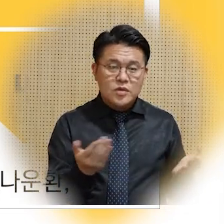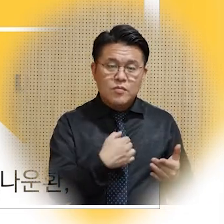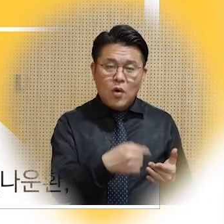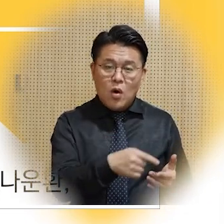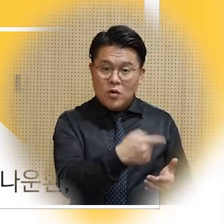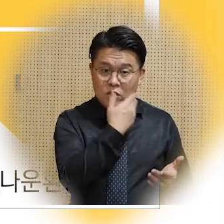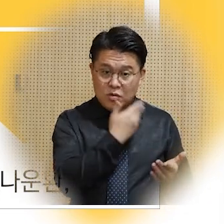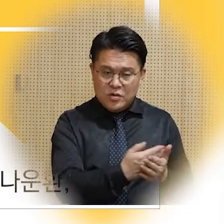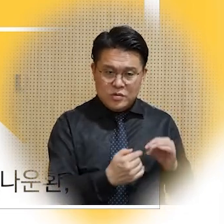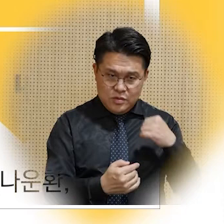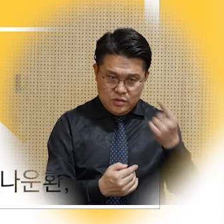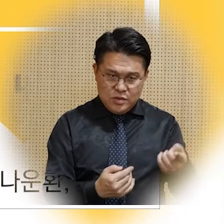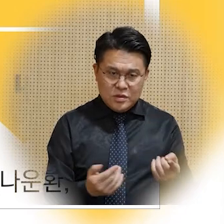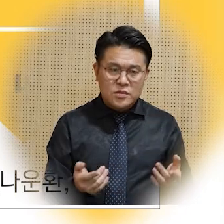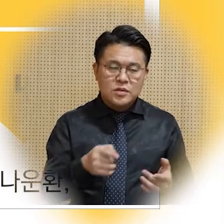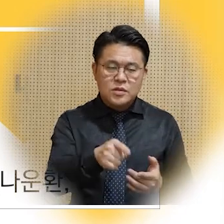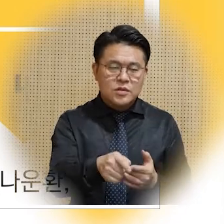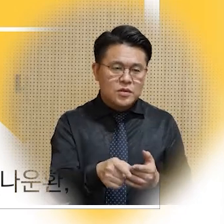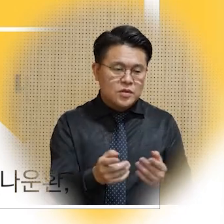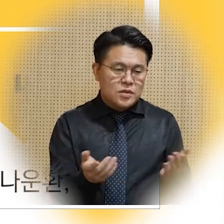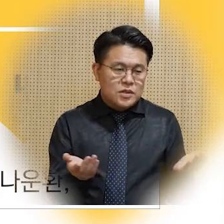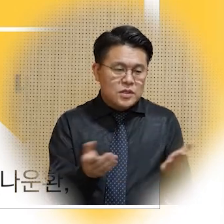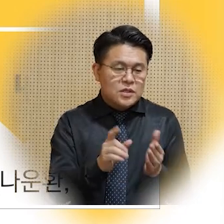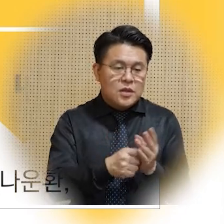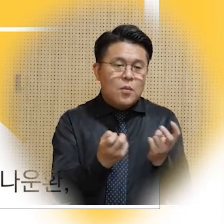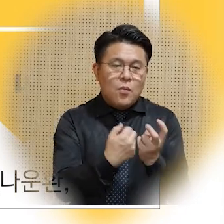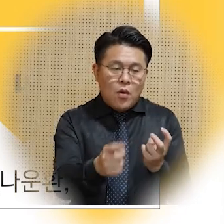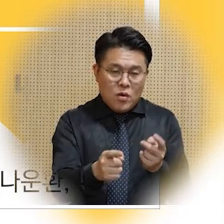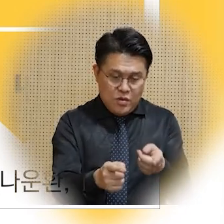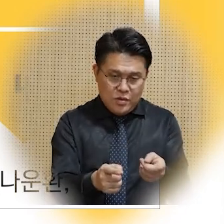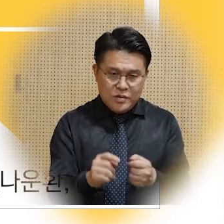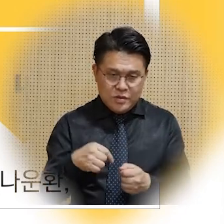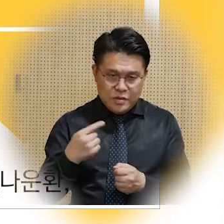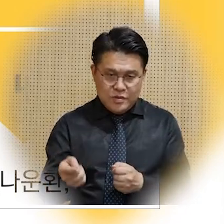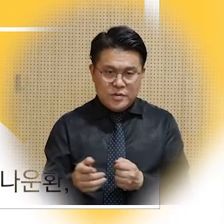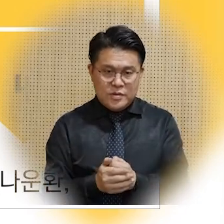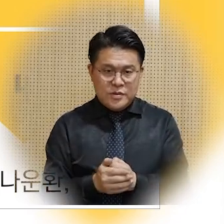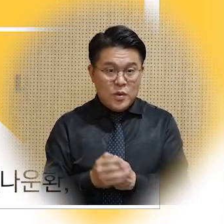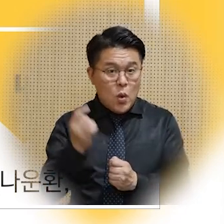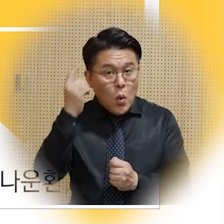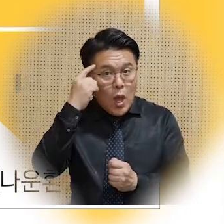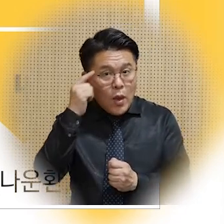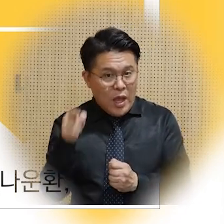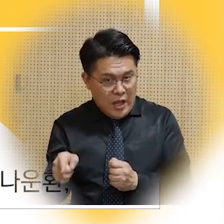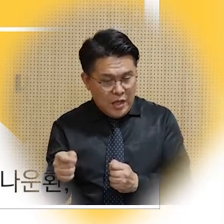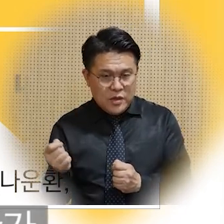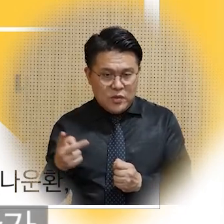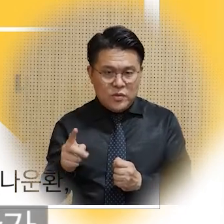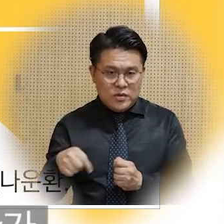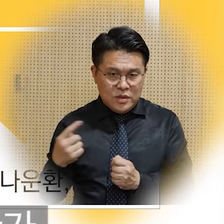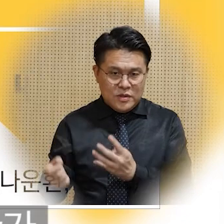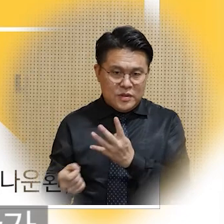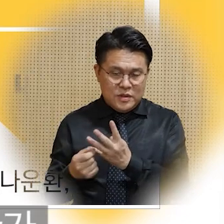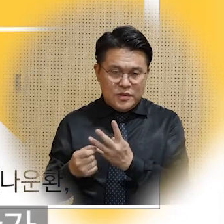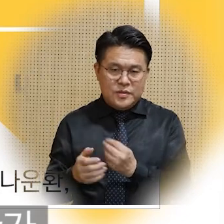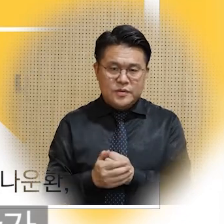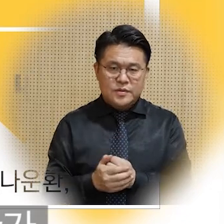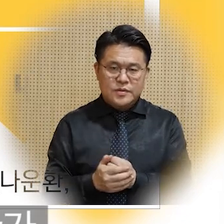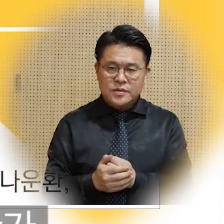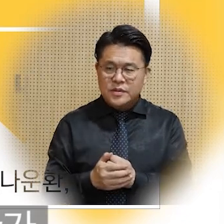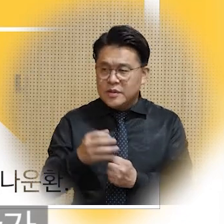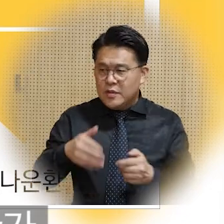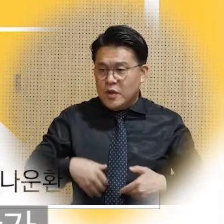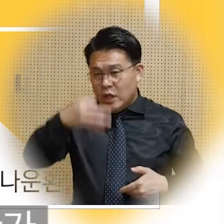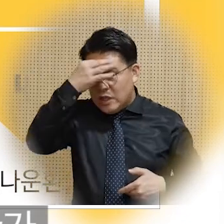하는가. 그 다음에 그 작업을 어떻게 수행해야 되는가. 그 다음에 그 작업을 왜 해야 되는가. 그 다음에 그